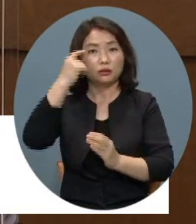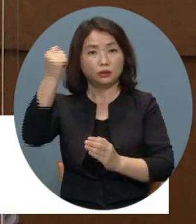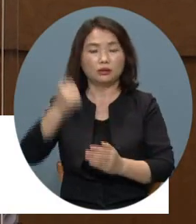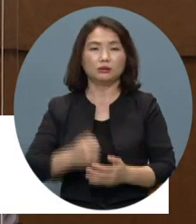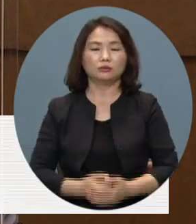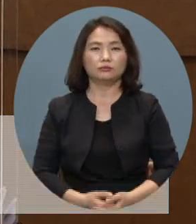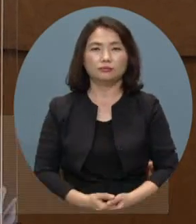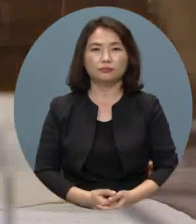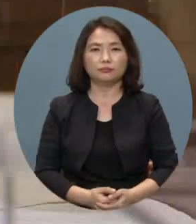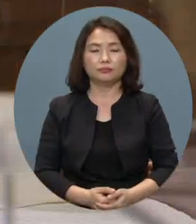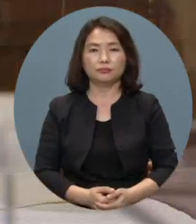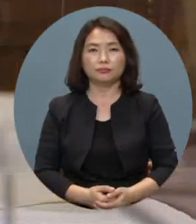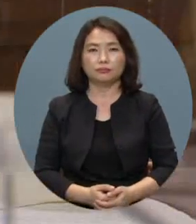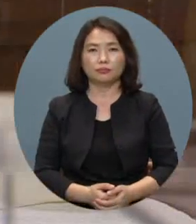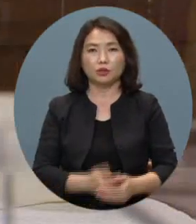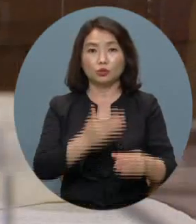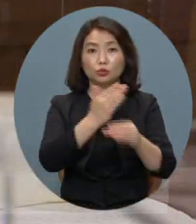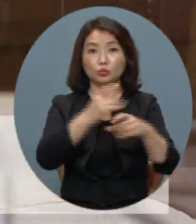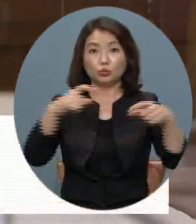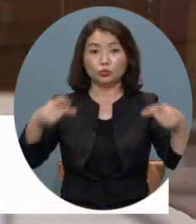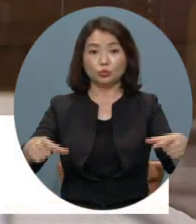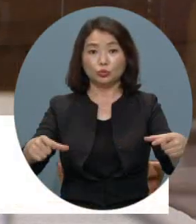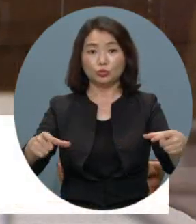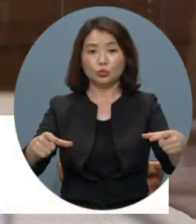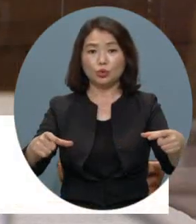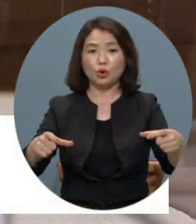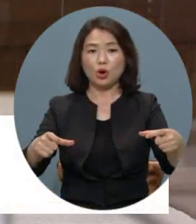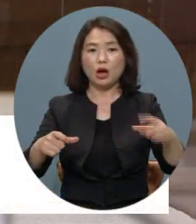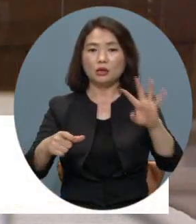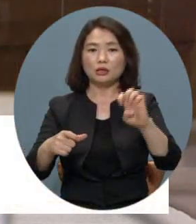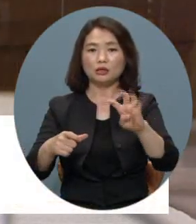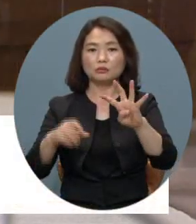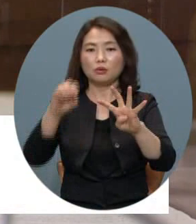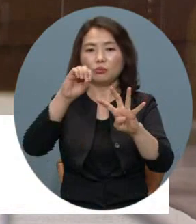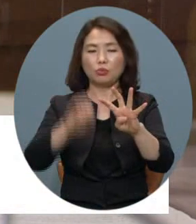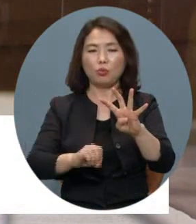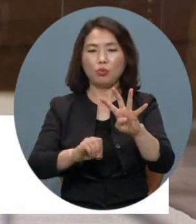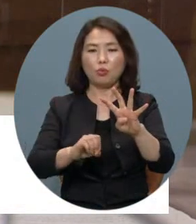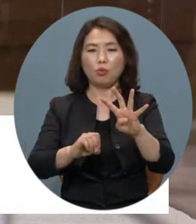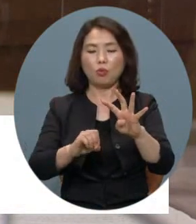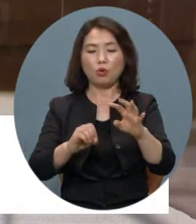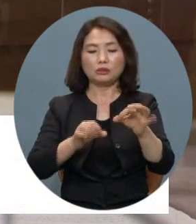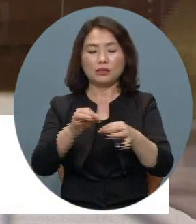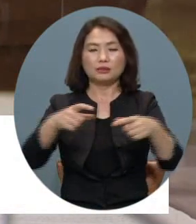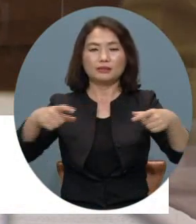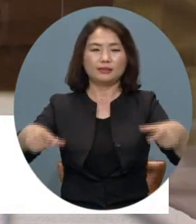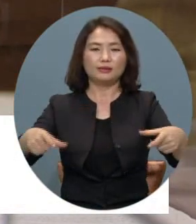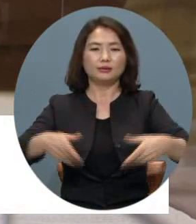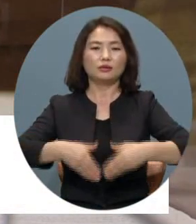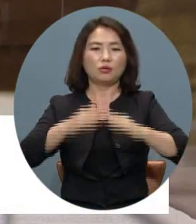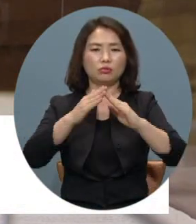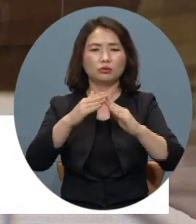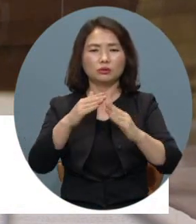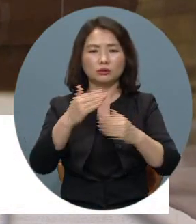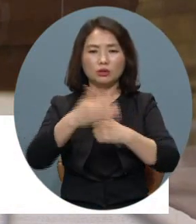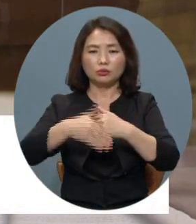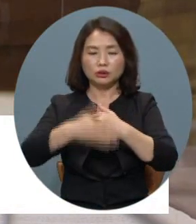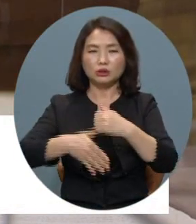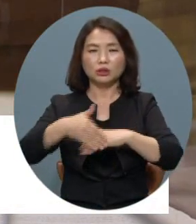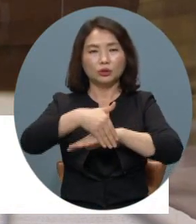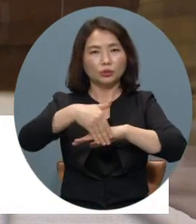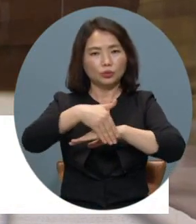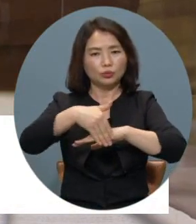생각을 합니다. 중구 같은 데는 이게 우리가 약 한 44% 이상 이렇게 차지하는데 이걸 어떻게 또